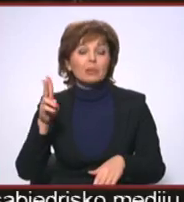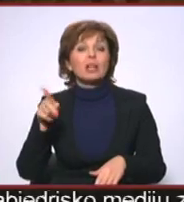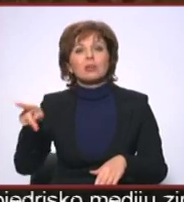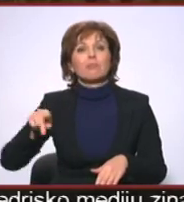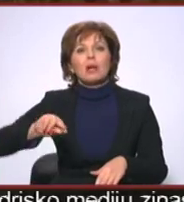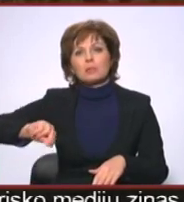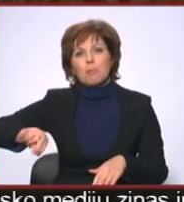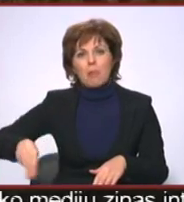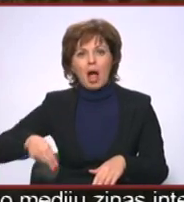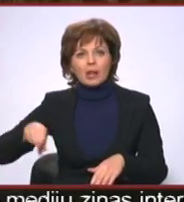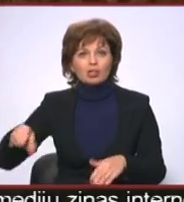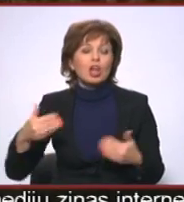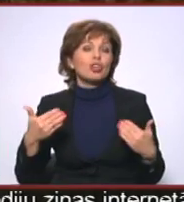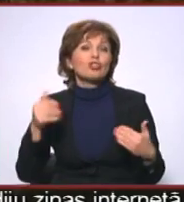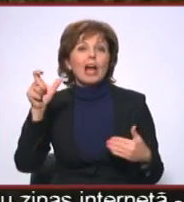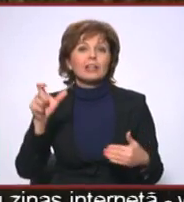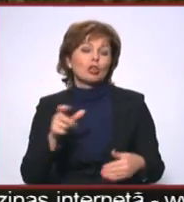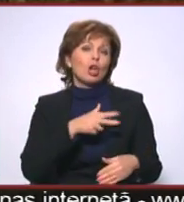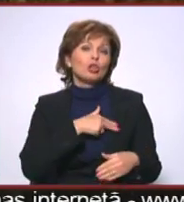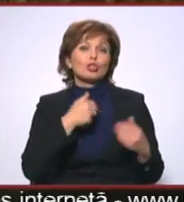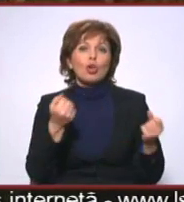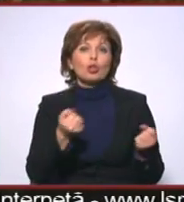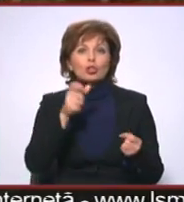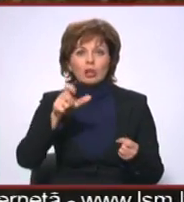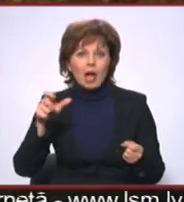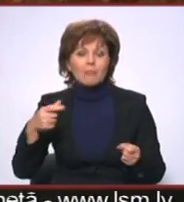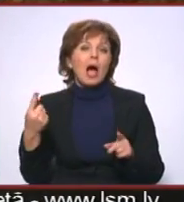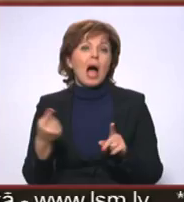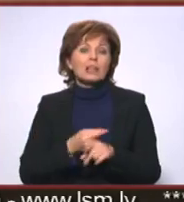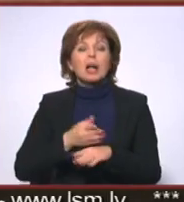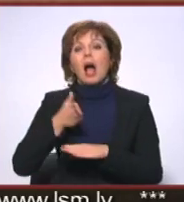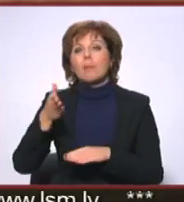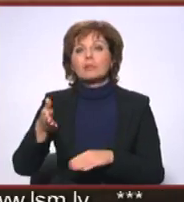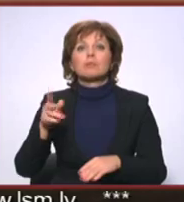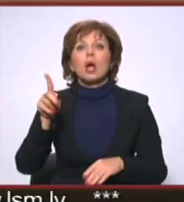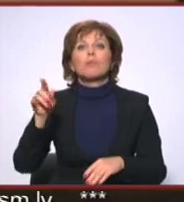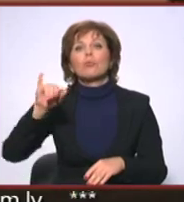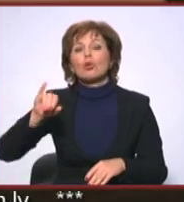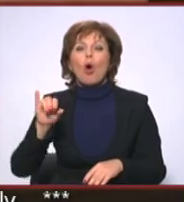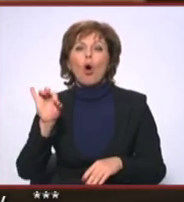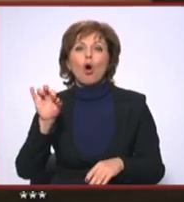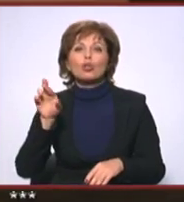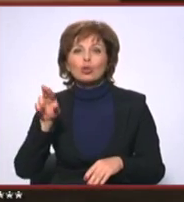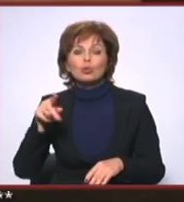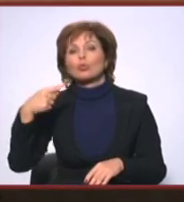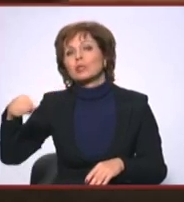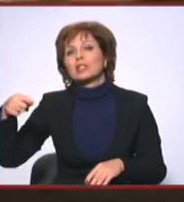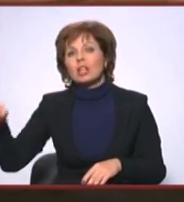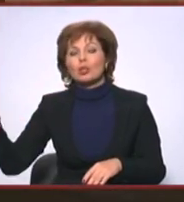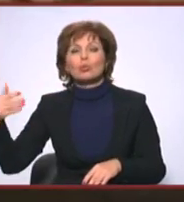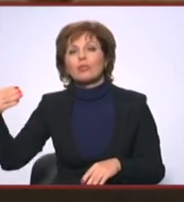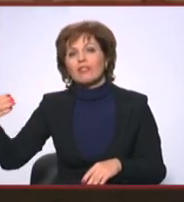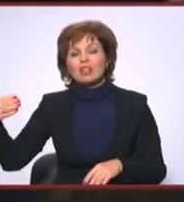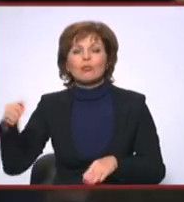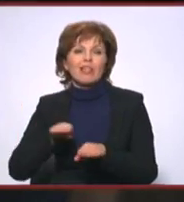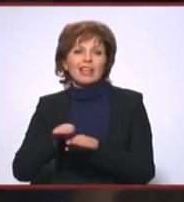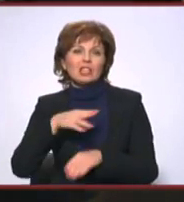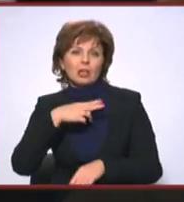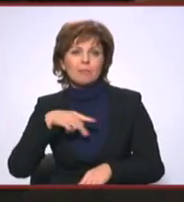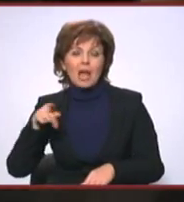parakstu. Tomēr jau šajā nedēļā sociālie darbinieki atkal apciemos gan Piotru, gan citus viņam līdzīgos dombiedrus. Dodoties